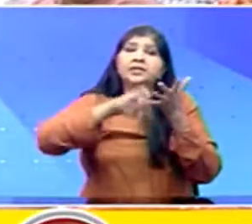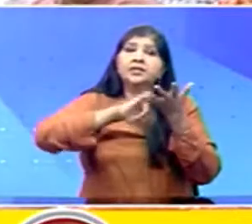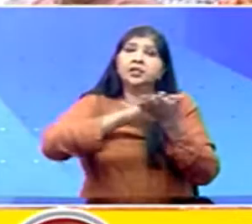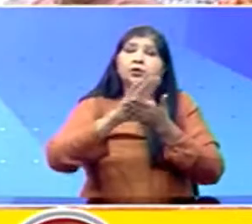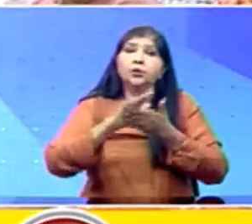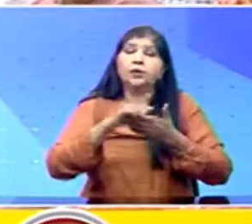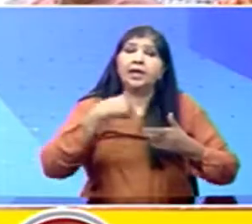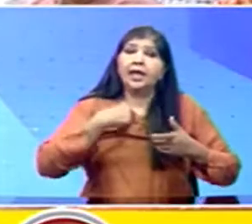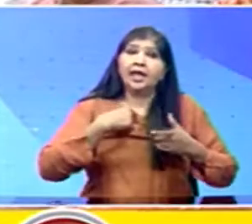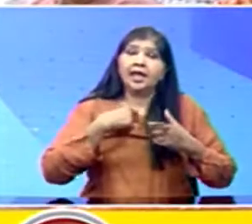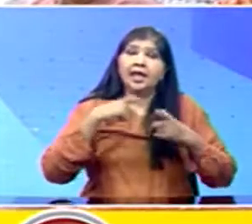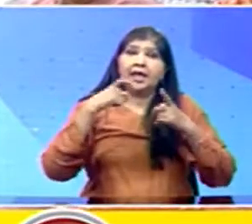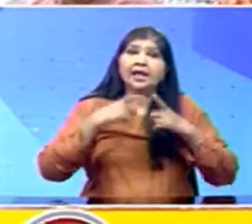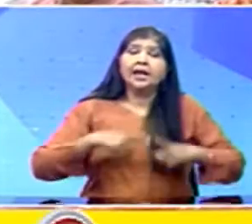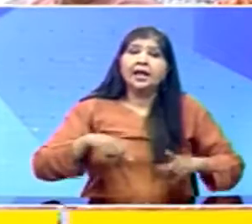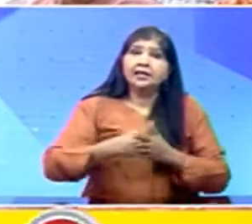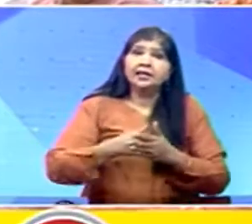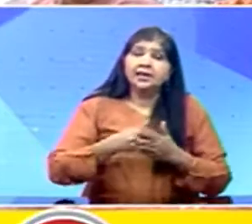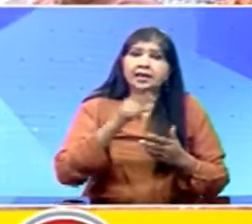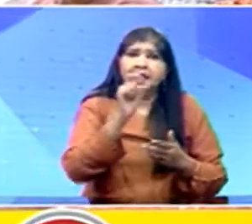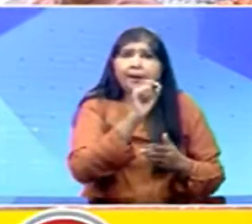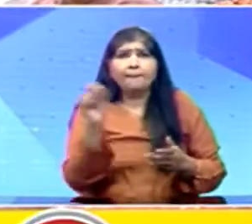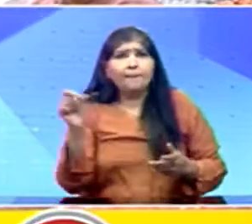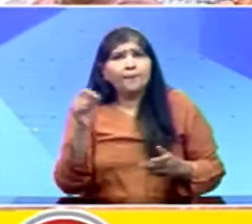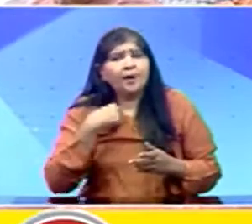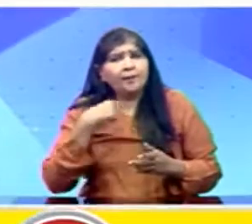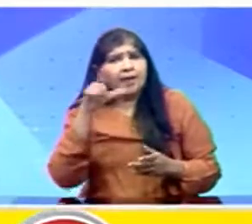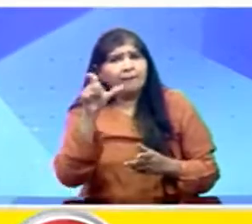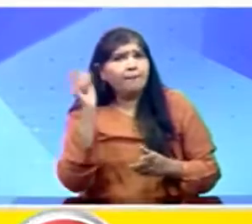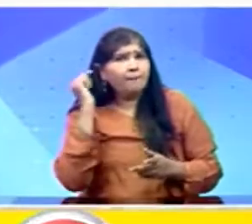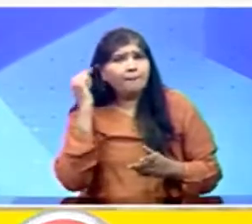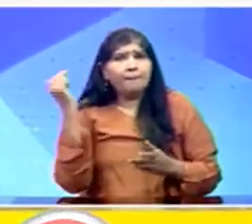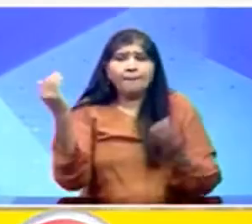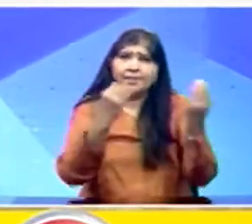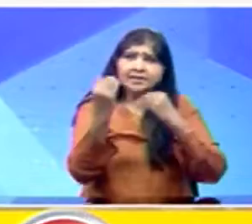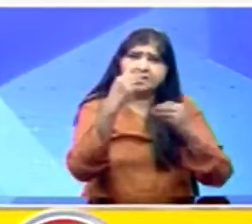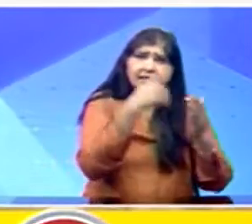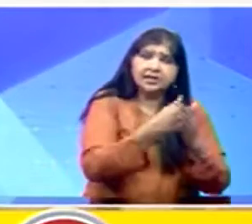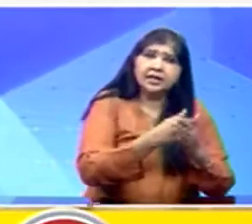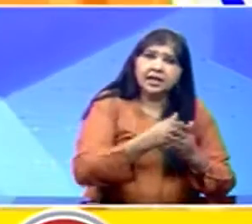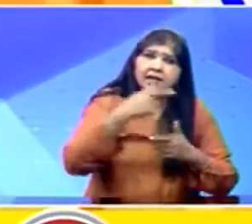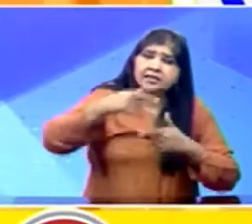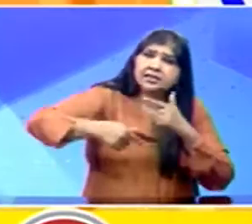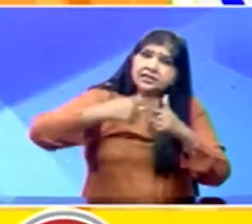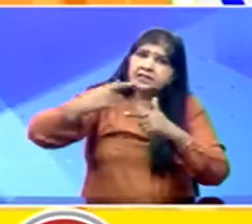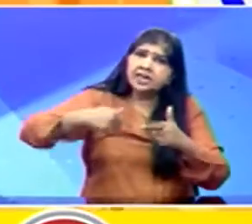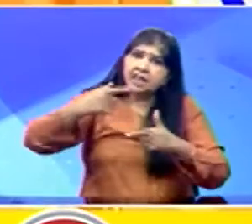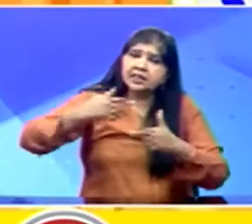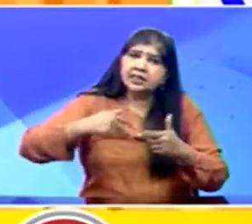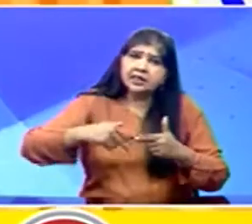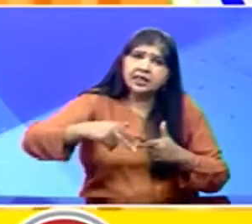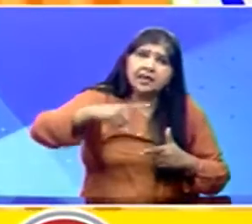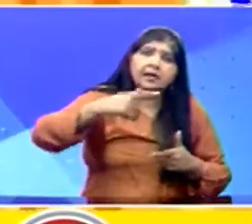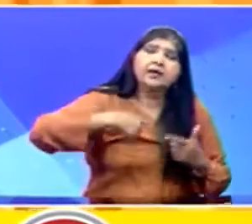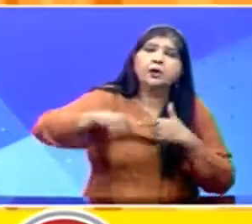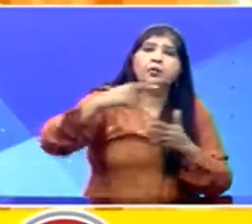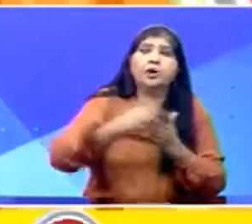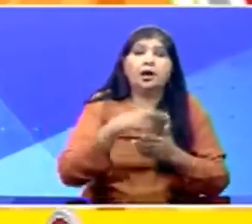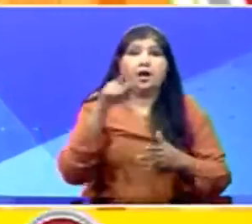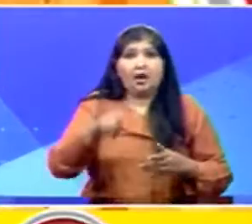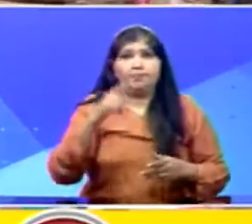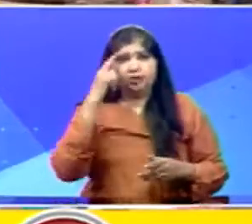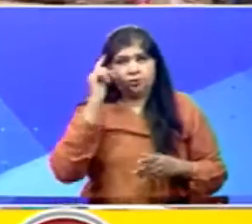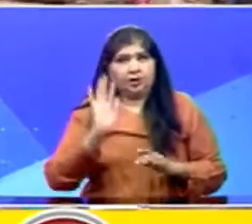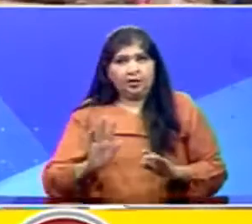चरैवेती चरैवेती चरैवेती आपने भी इस मंत्र को जुरूर